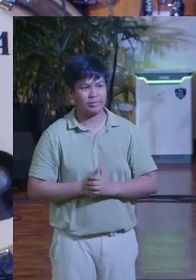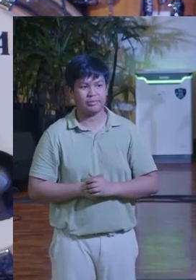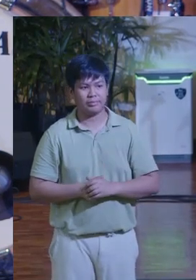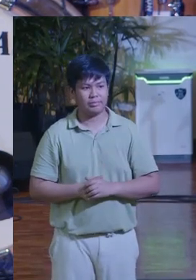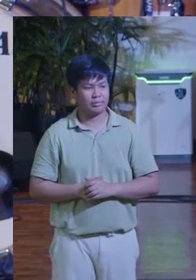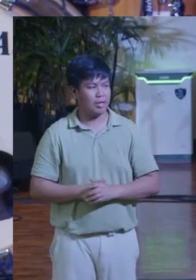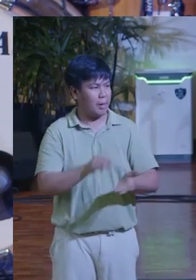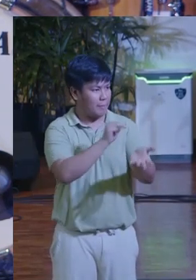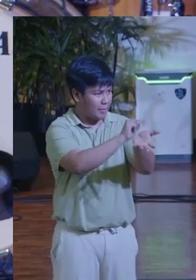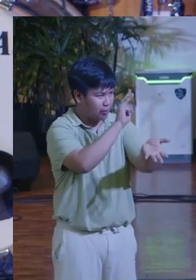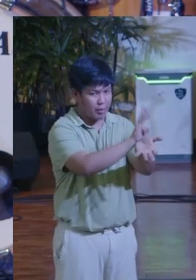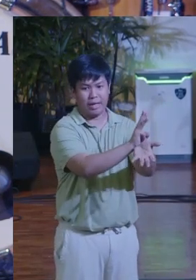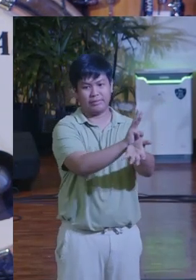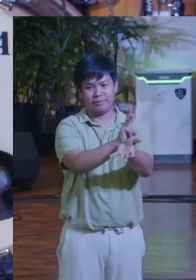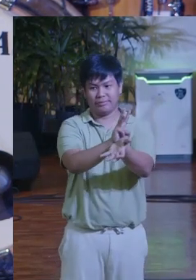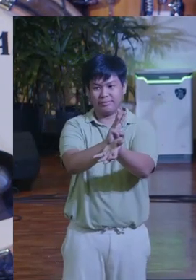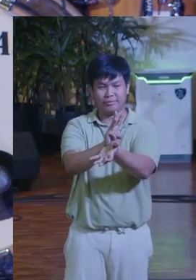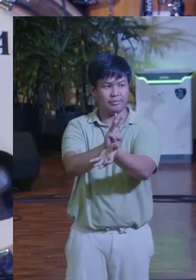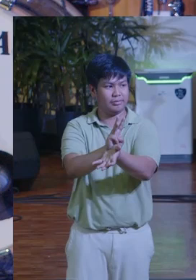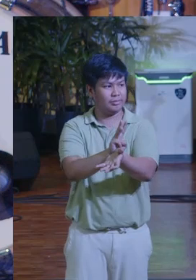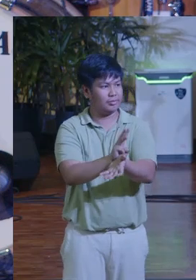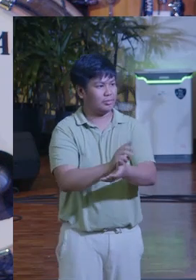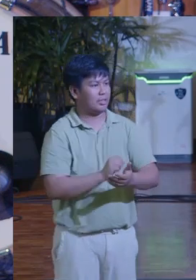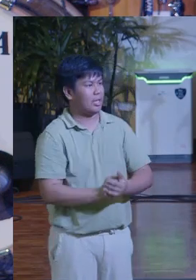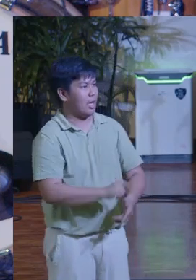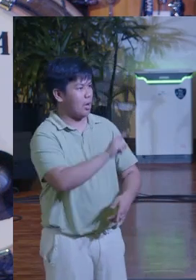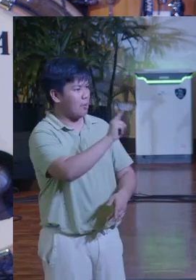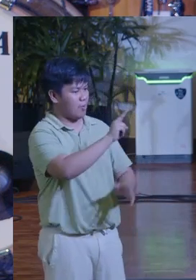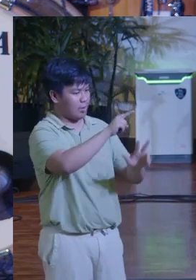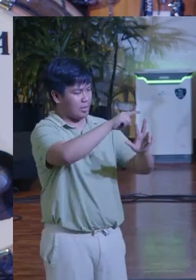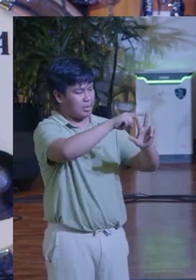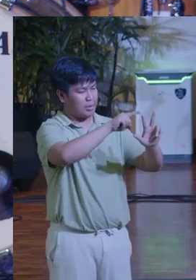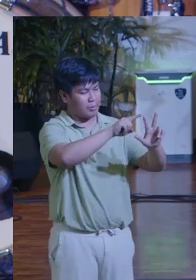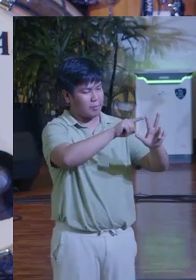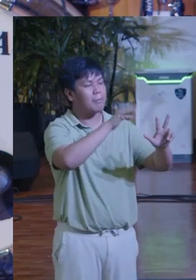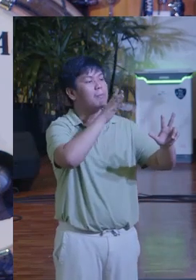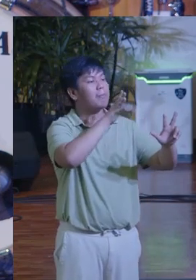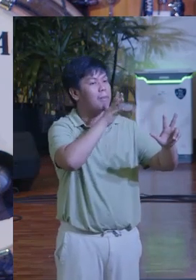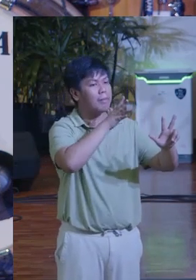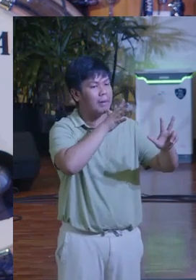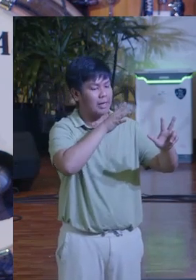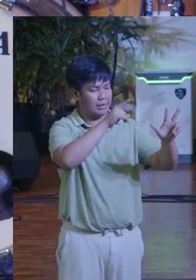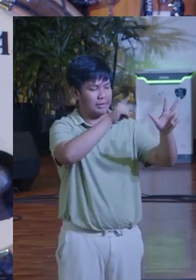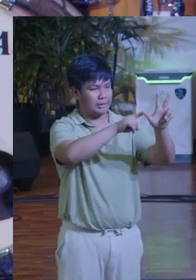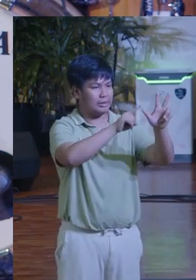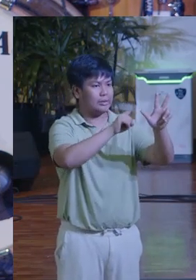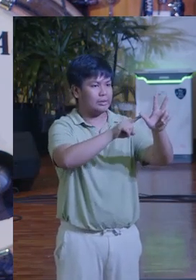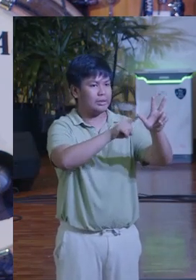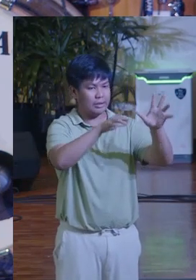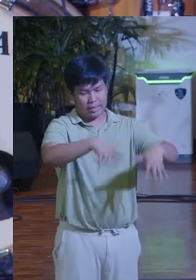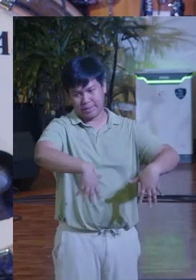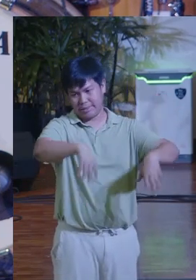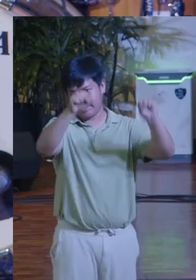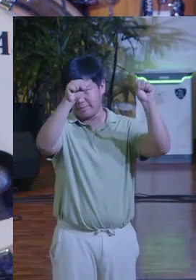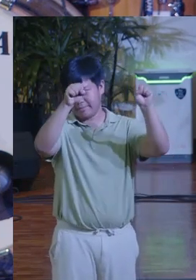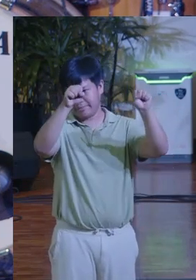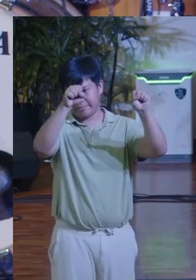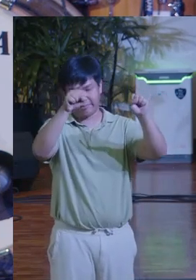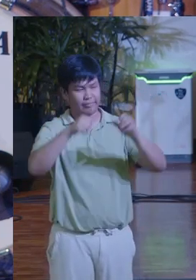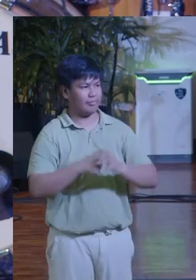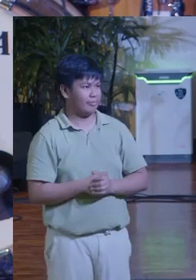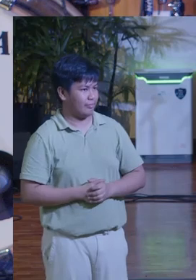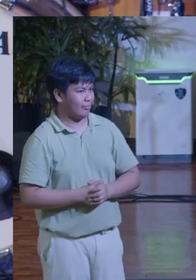Isang midwife, isang biological mother, at isang adoptive